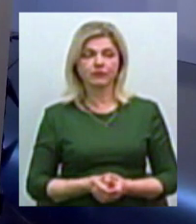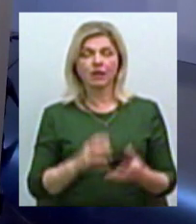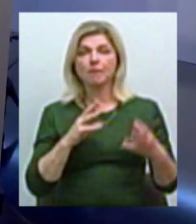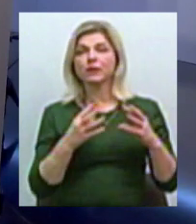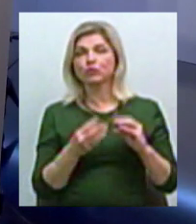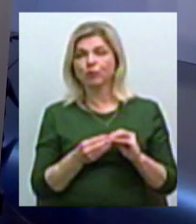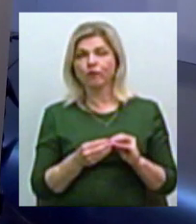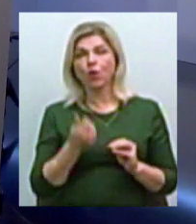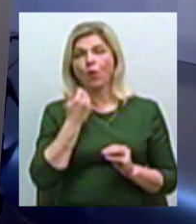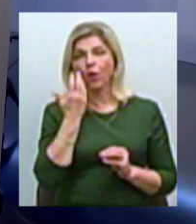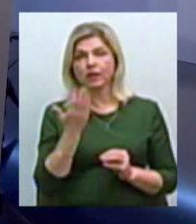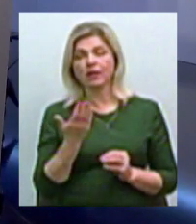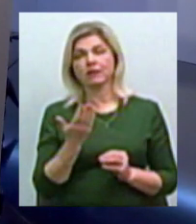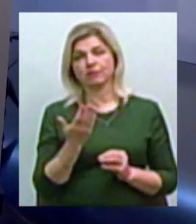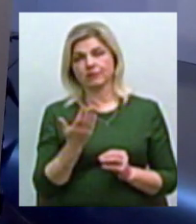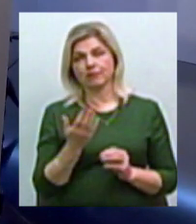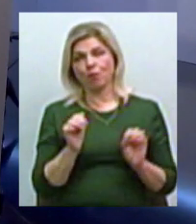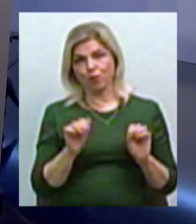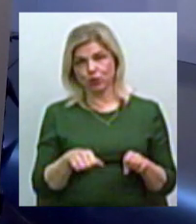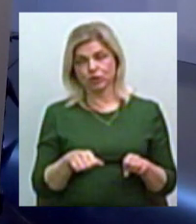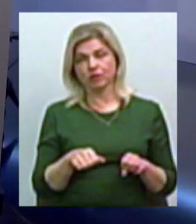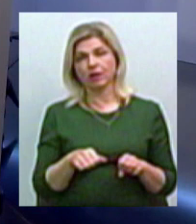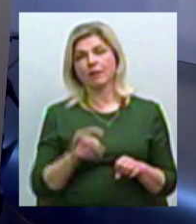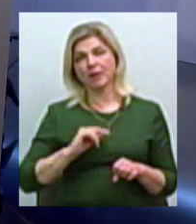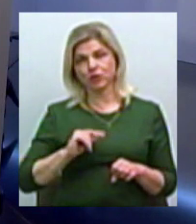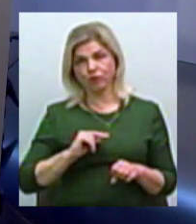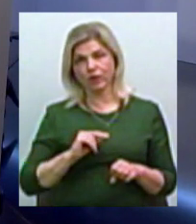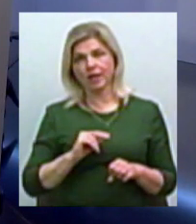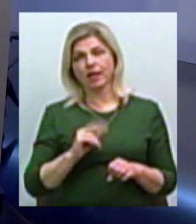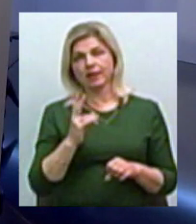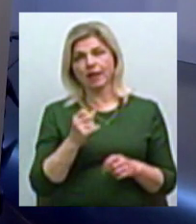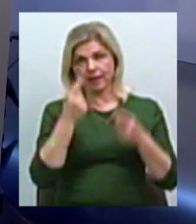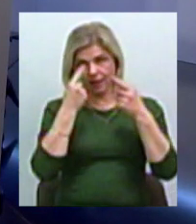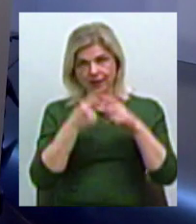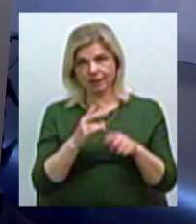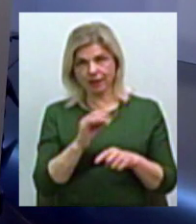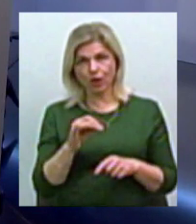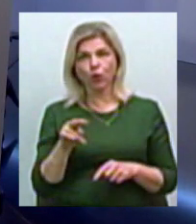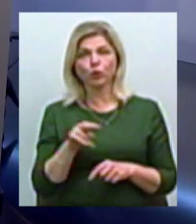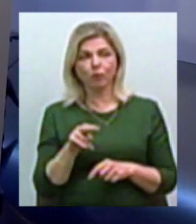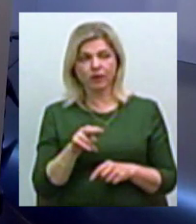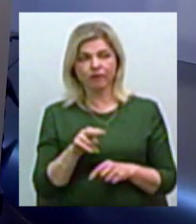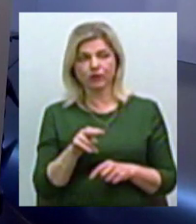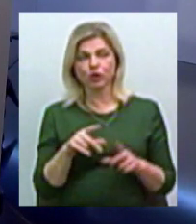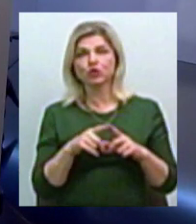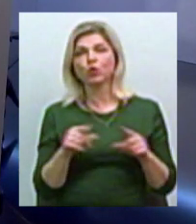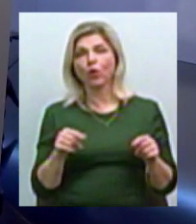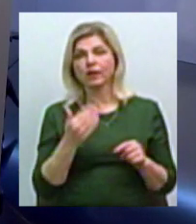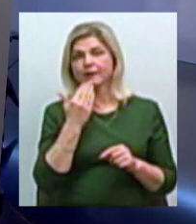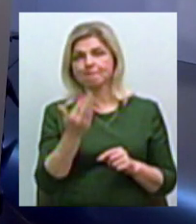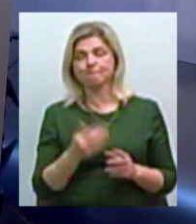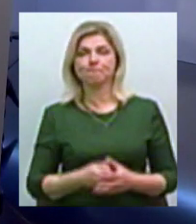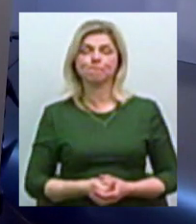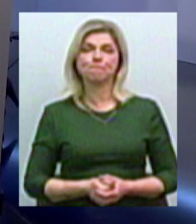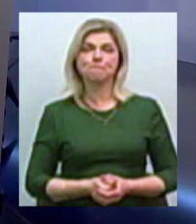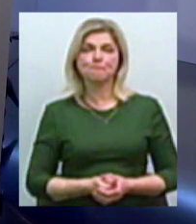підсумовуємо, коли саме можна буде попрацювати на техніці Лупарівської школи,